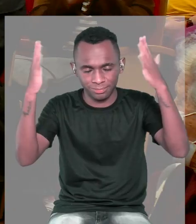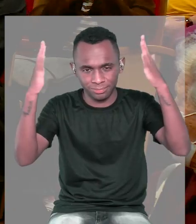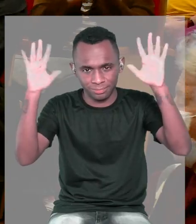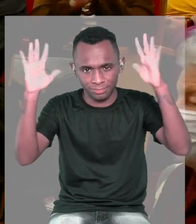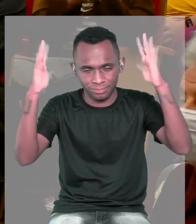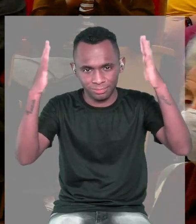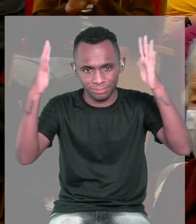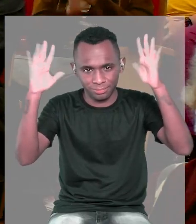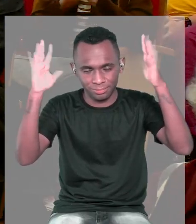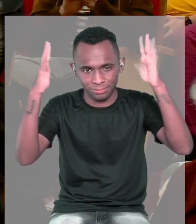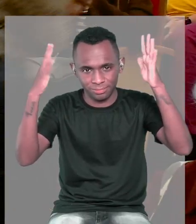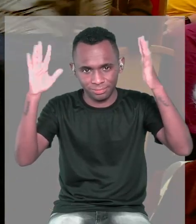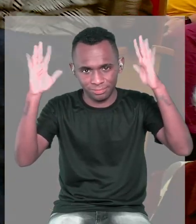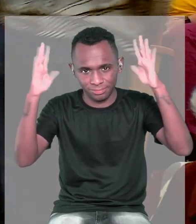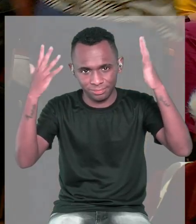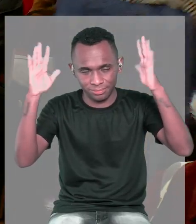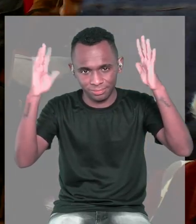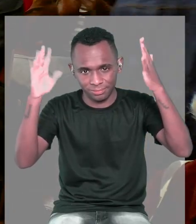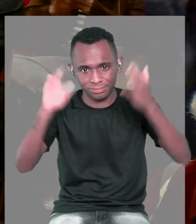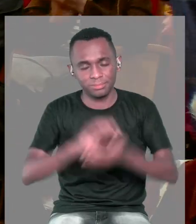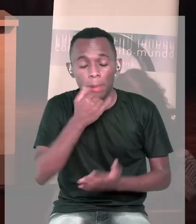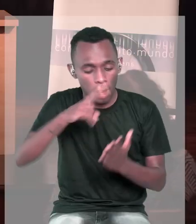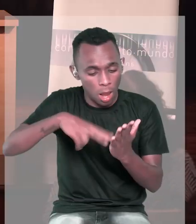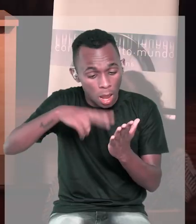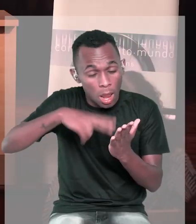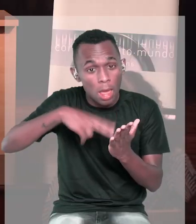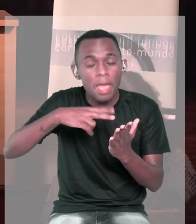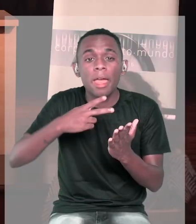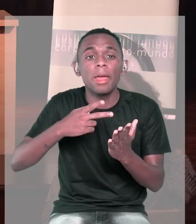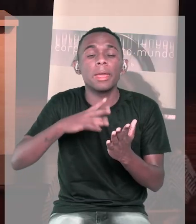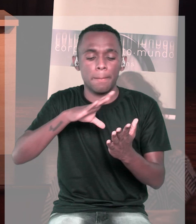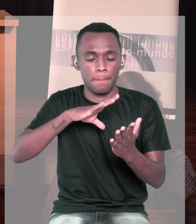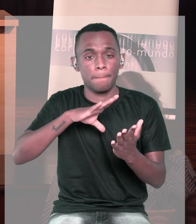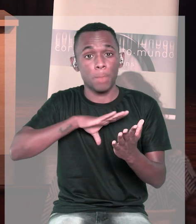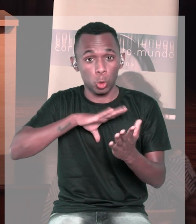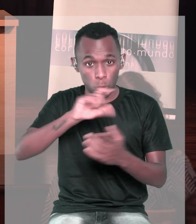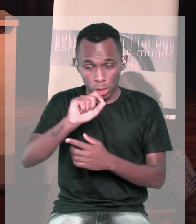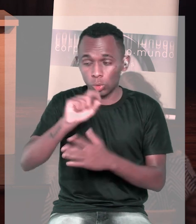A plateia aplaude a resposta de Frédéric. Ele